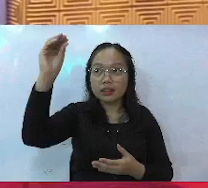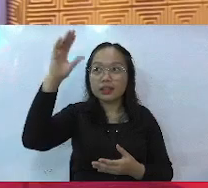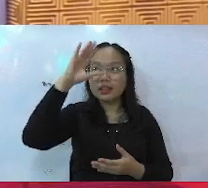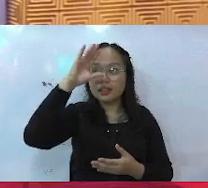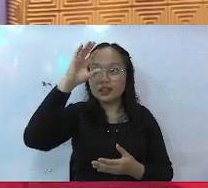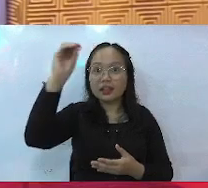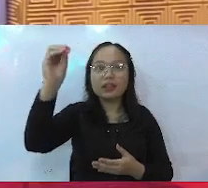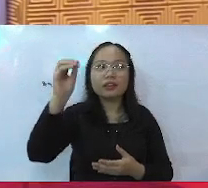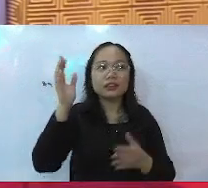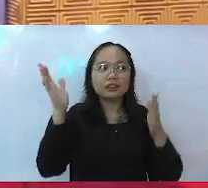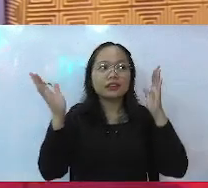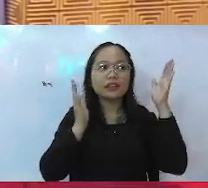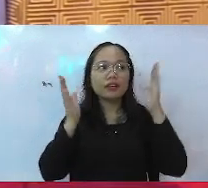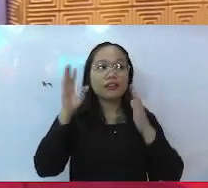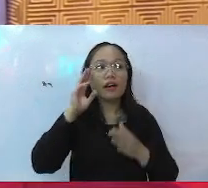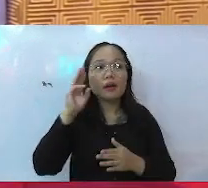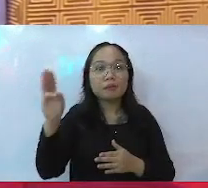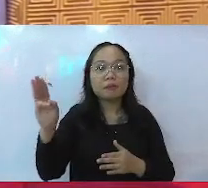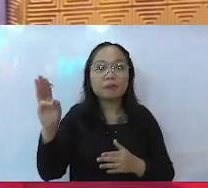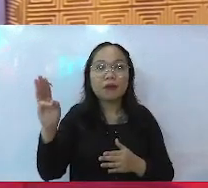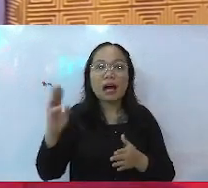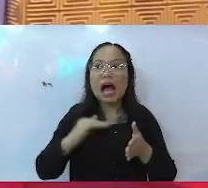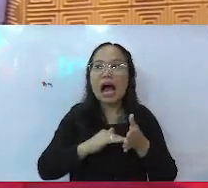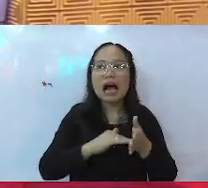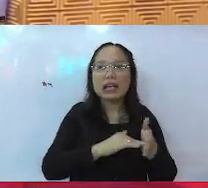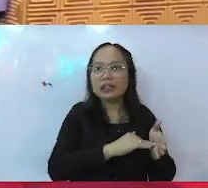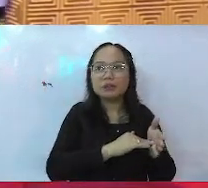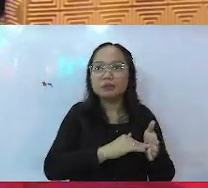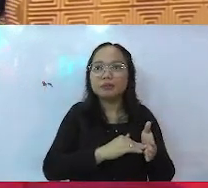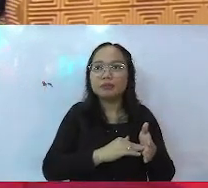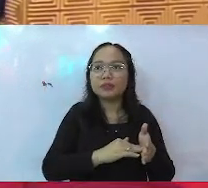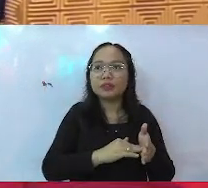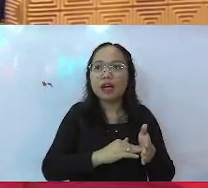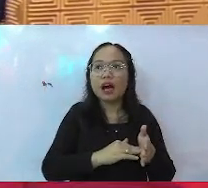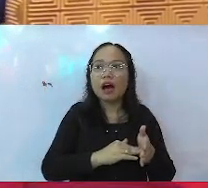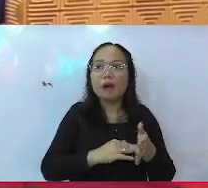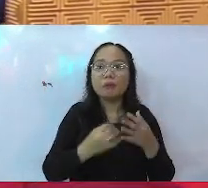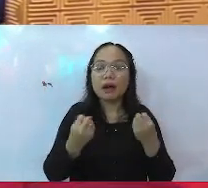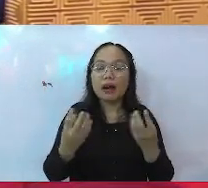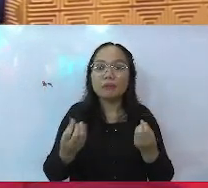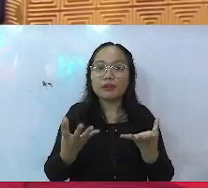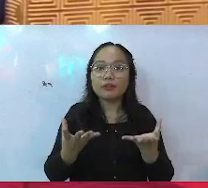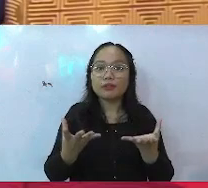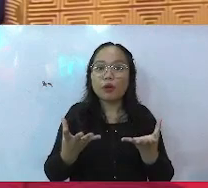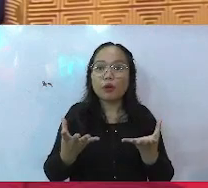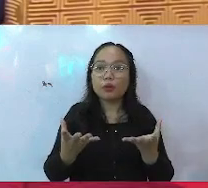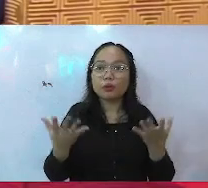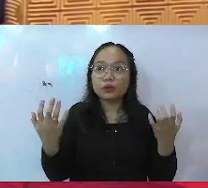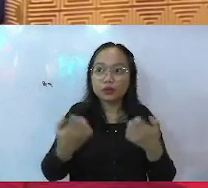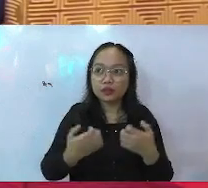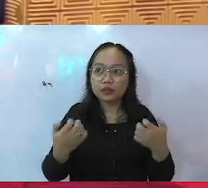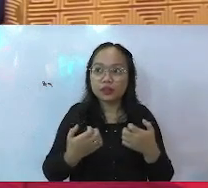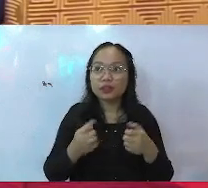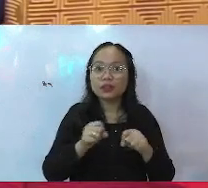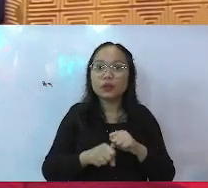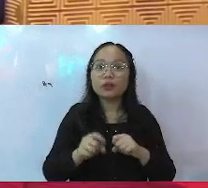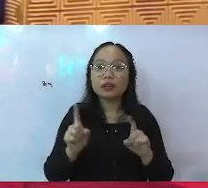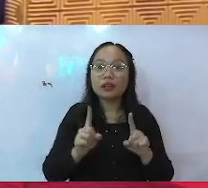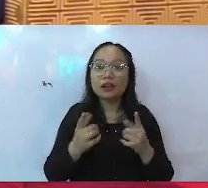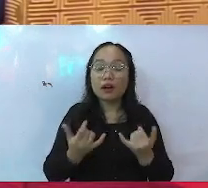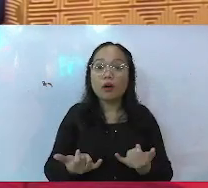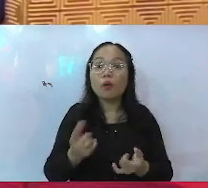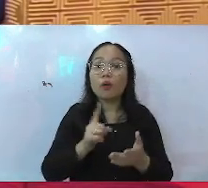men now serve him against unn against unnumbered f young people exactly what you